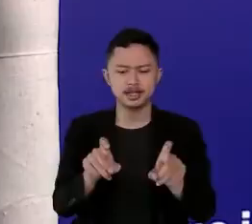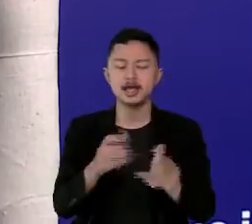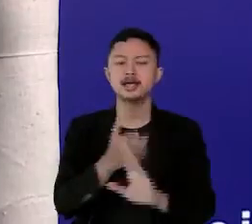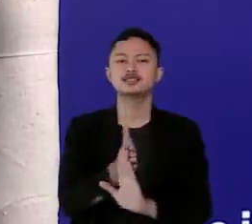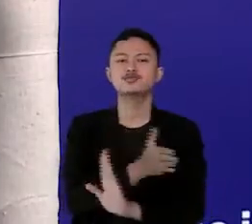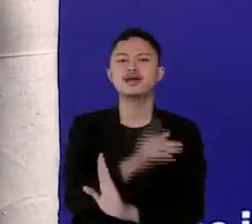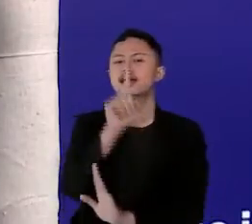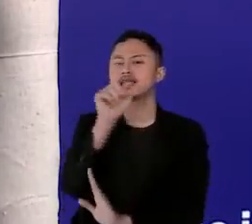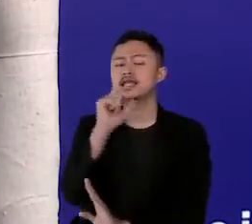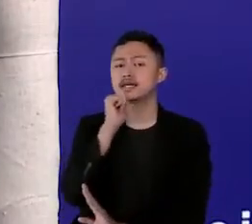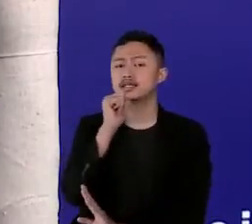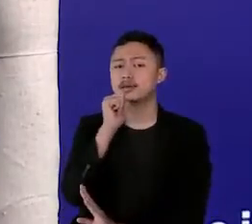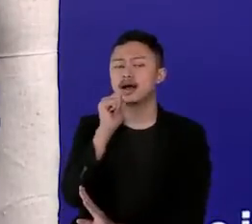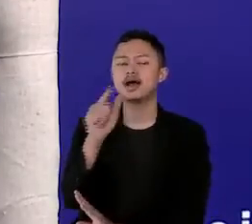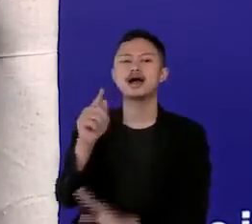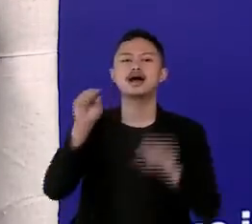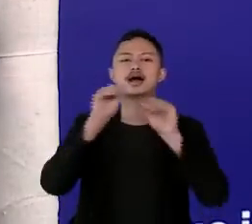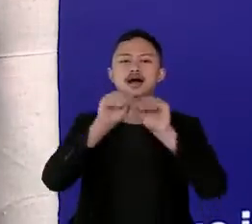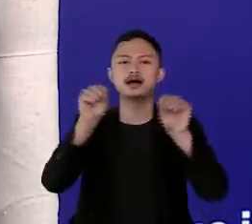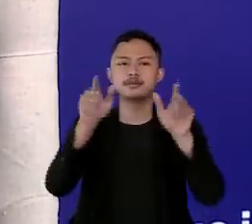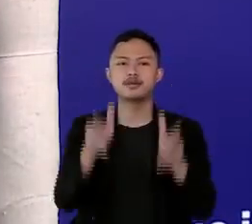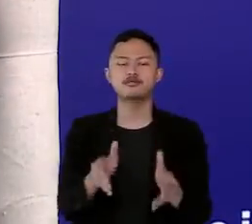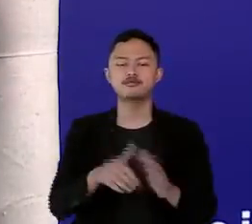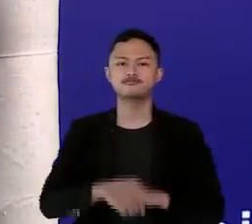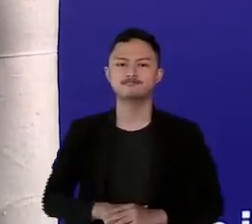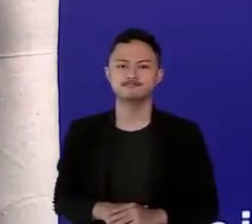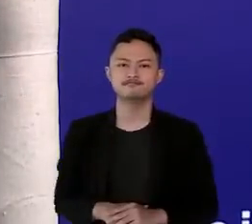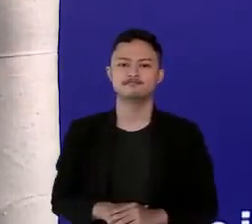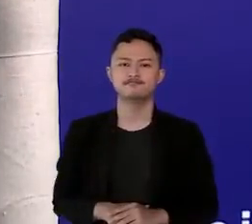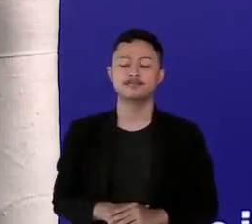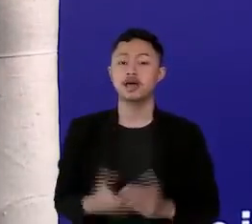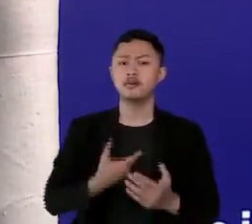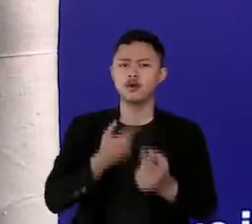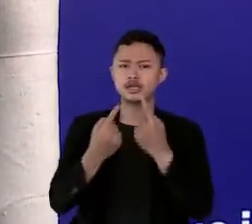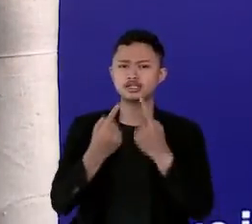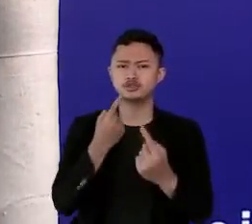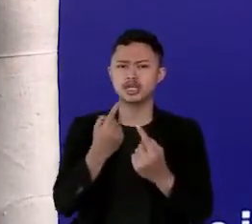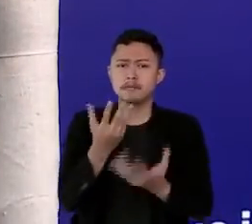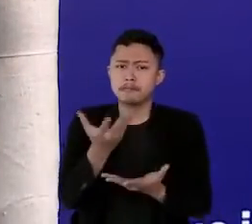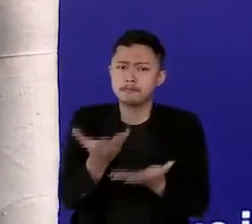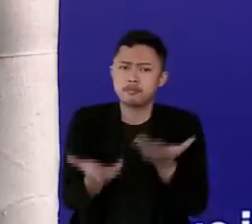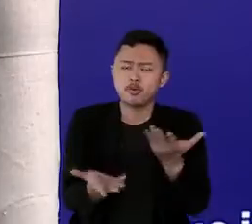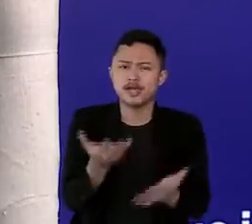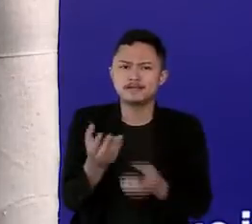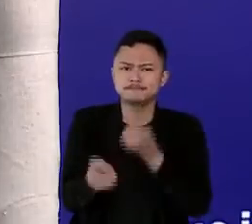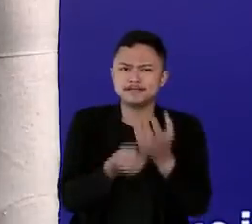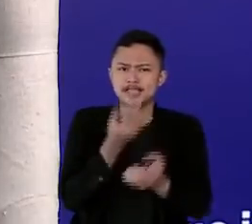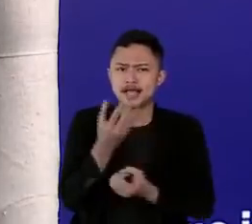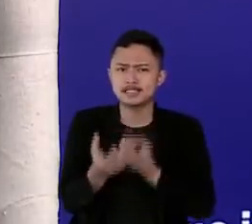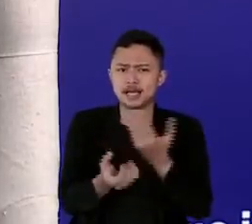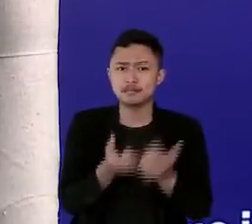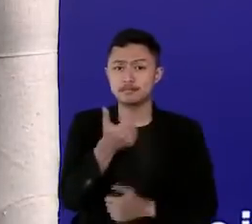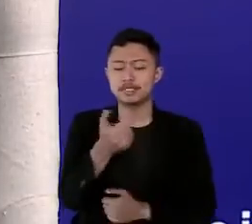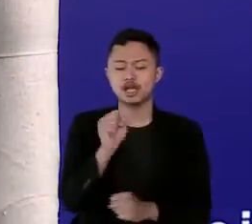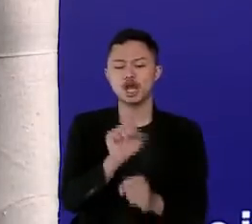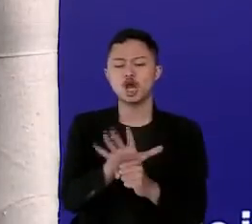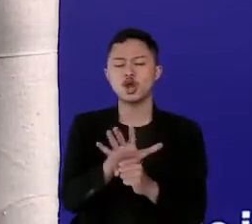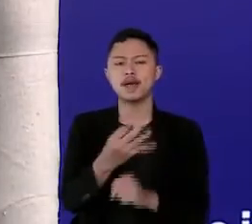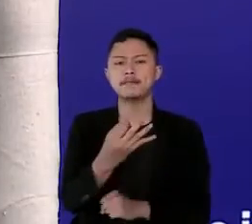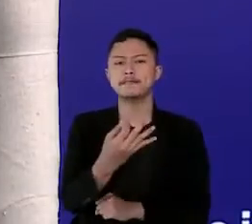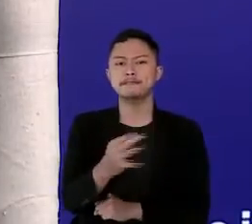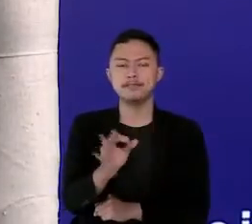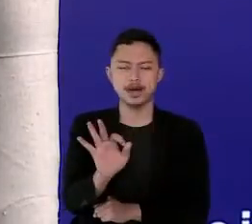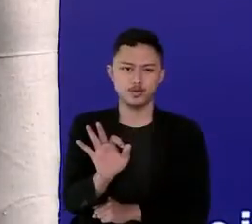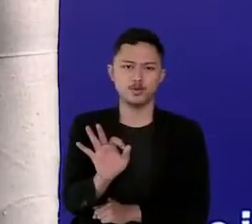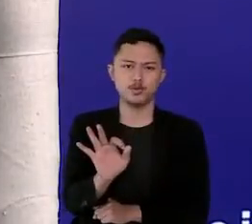saya mau tanya ke flu Prof ini sebelum saya bisa kita diskusi banyak mungkin bisa di-update kira-kira varian virus